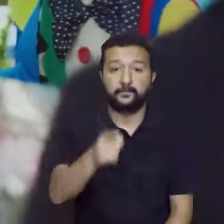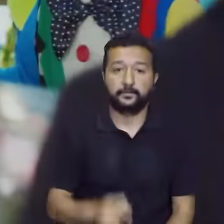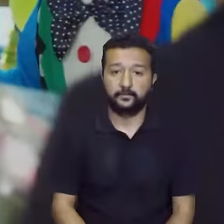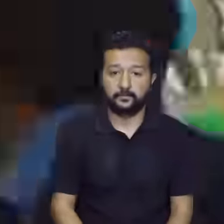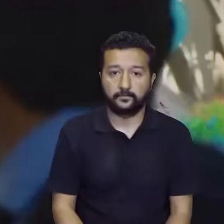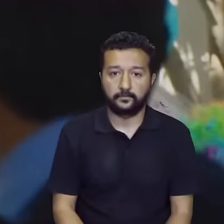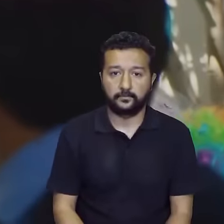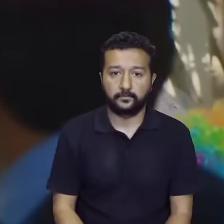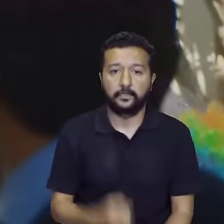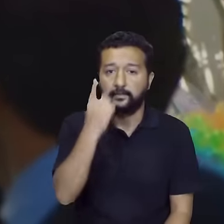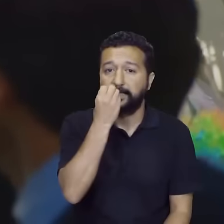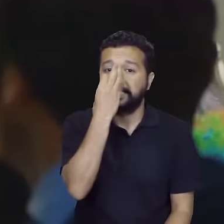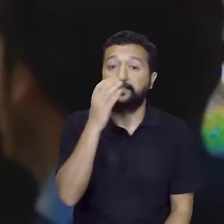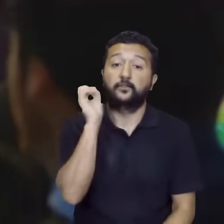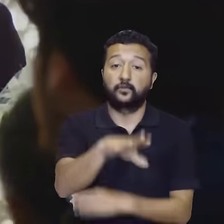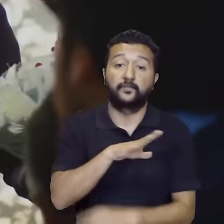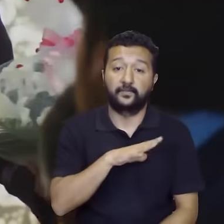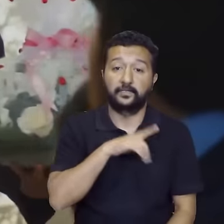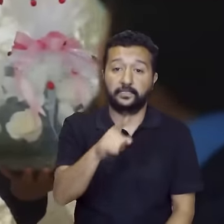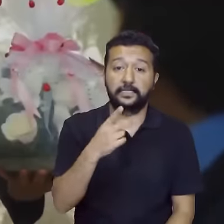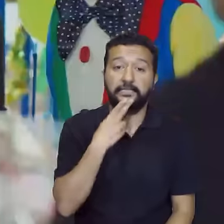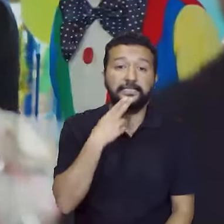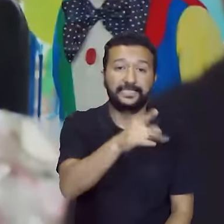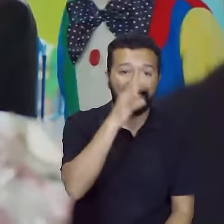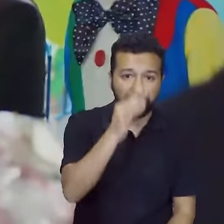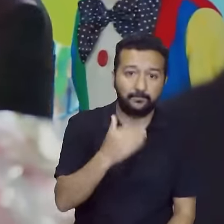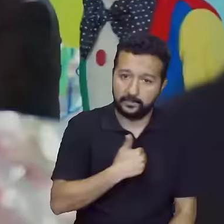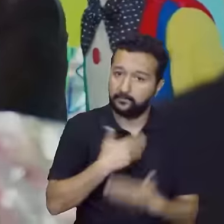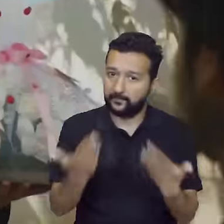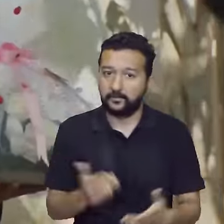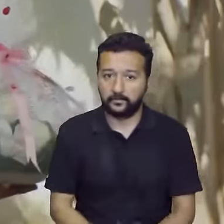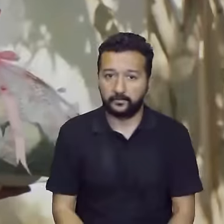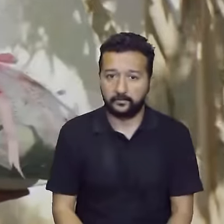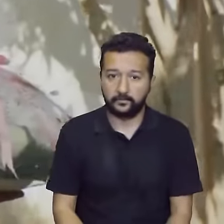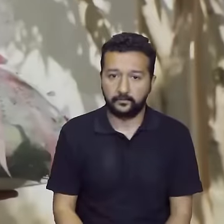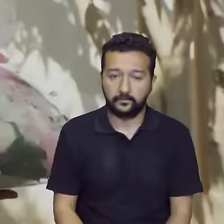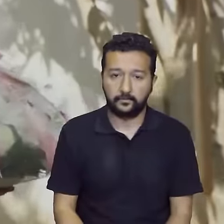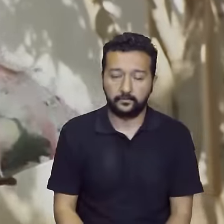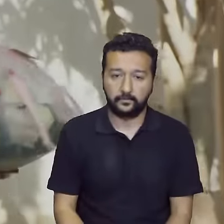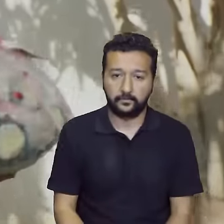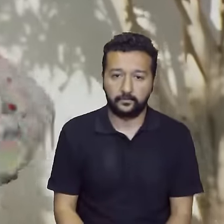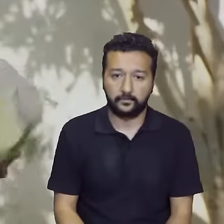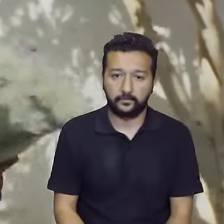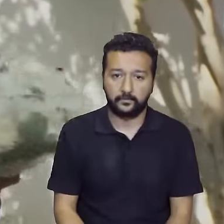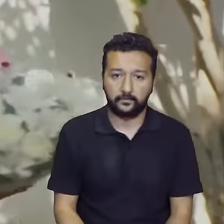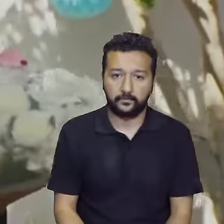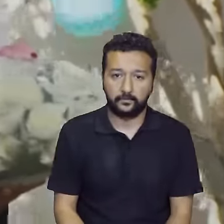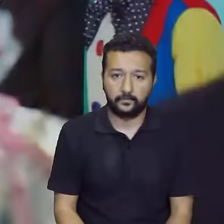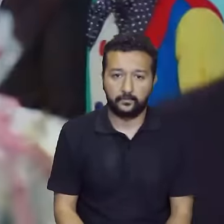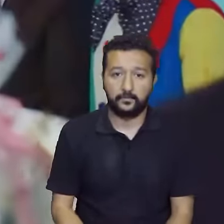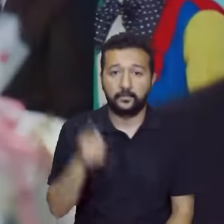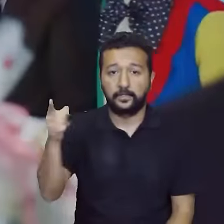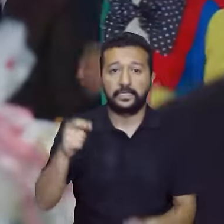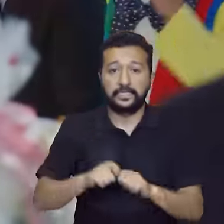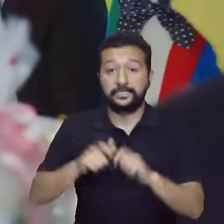mısınız? Bir çiçeğiniz var. Itır onun kim? Buyurun benim. Tüllerle sarılı Demet'in üzerine okudu.